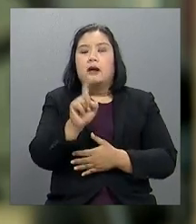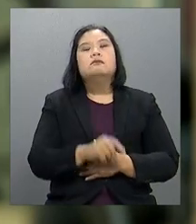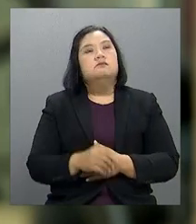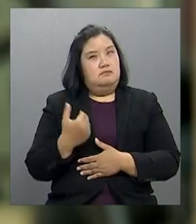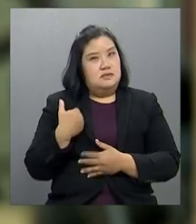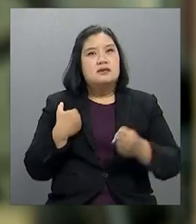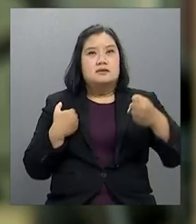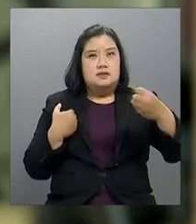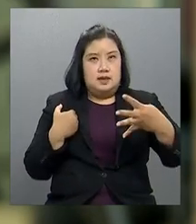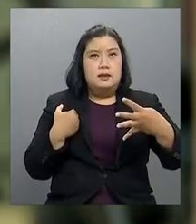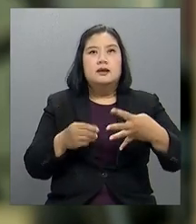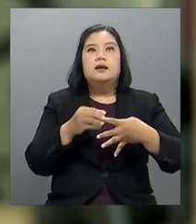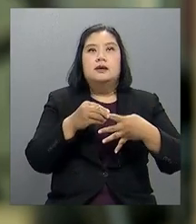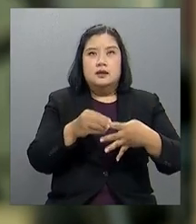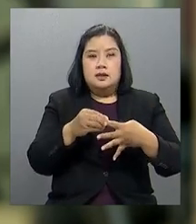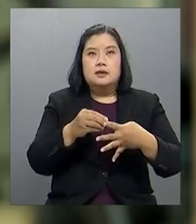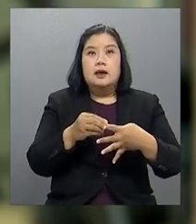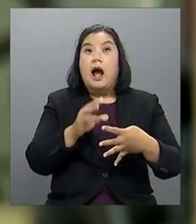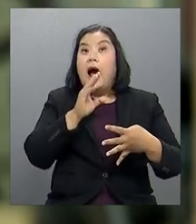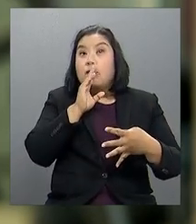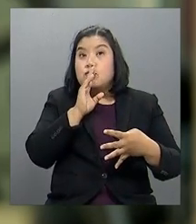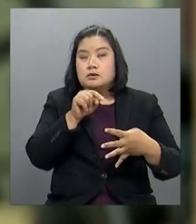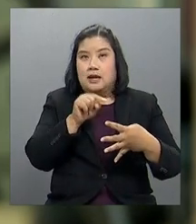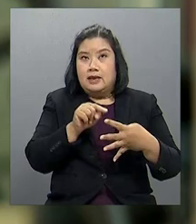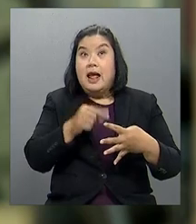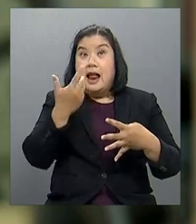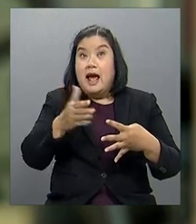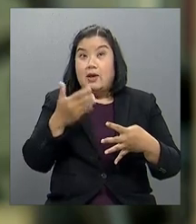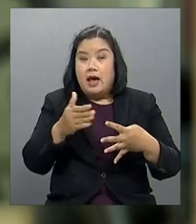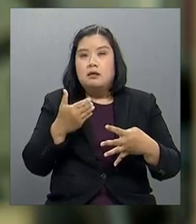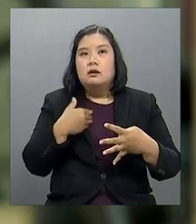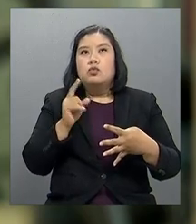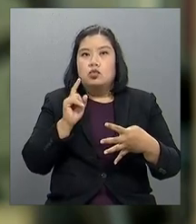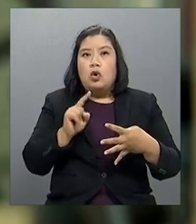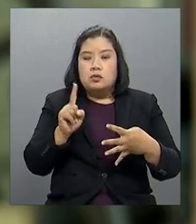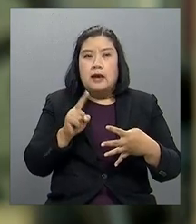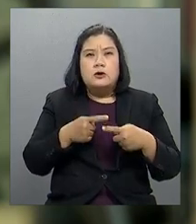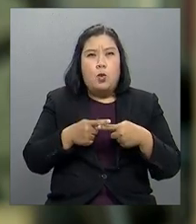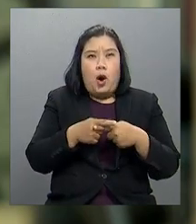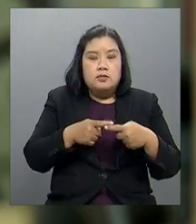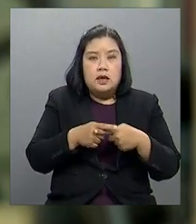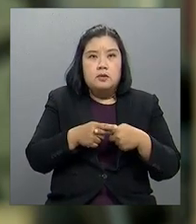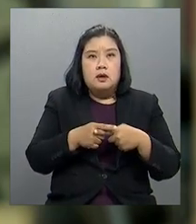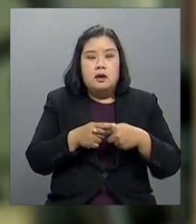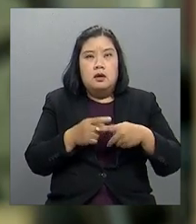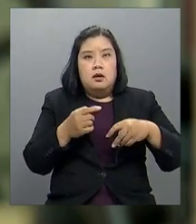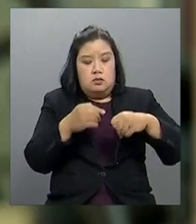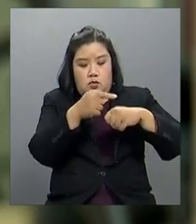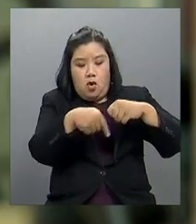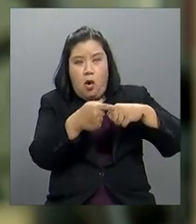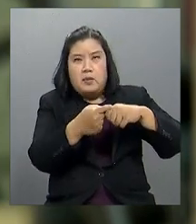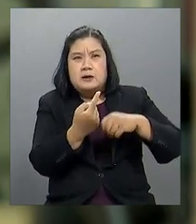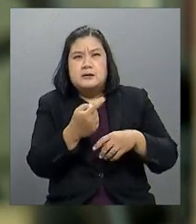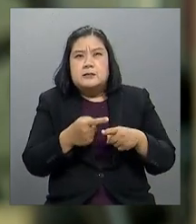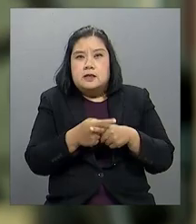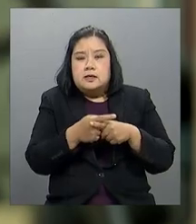ะนะคะ1เวลาที่เราผ่าตัดเนี่ยจะต้องรีบรดอาการอักเสบบริเวณแผลผ่าตัดซึ่งแผลผ่าตัดของการเปลี่ยนข้อเข่าอะ